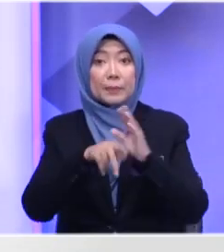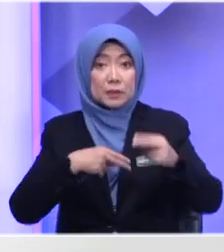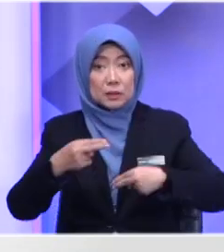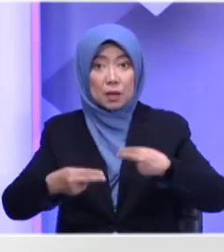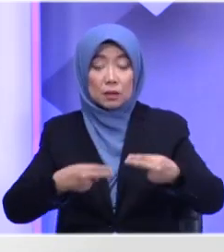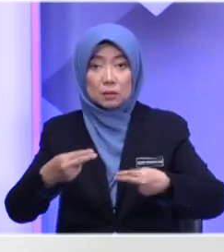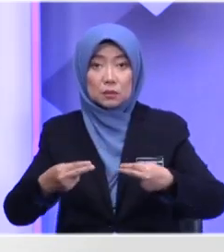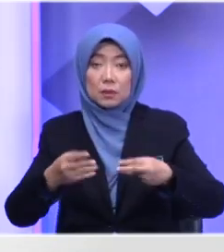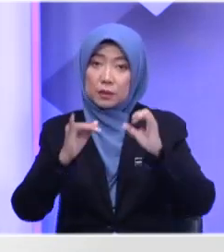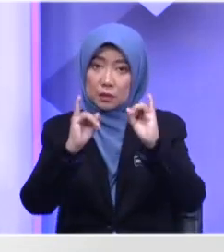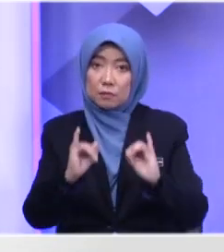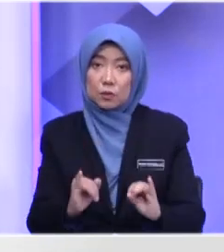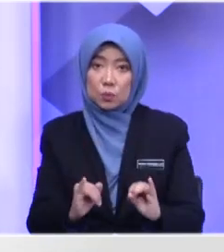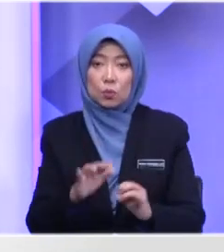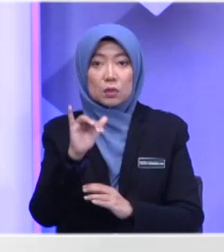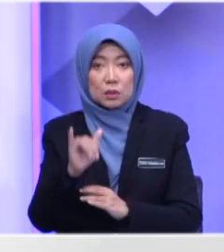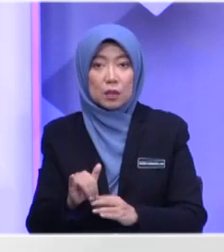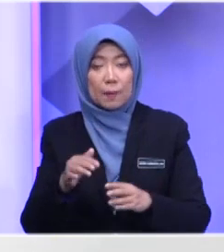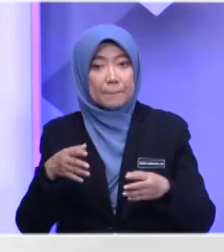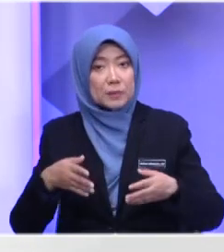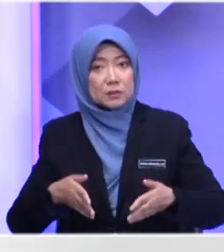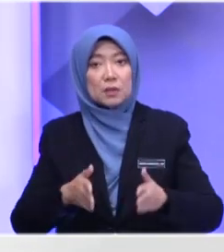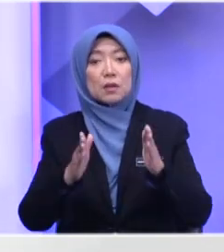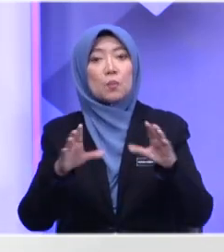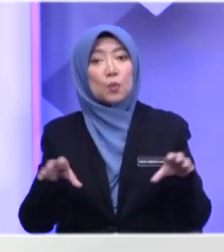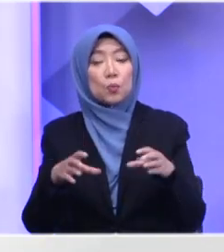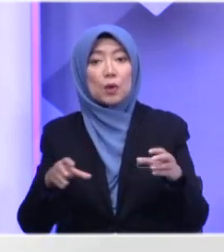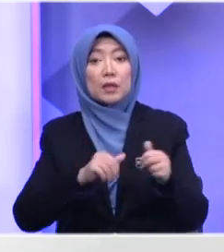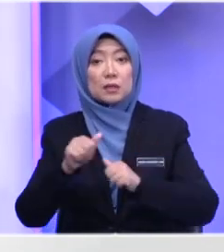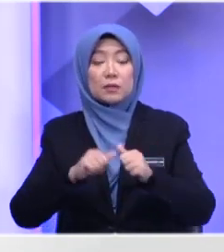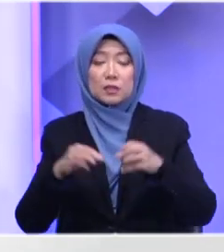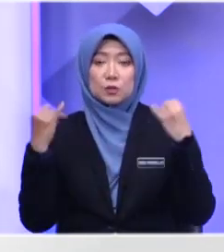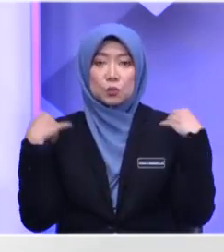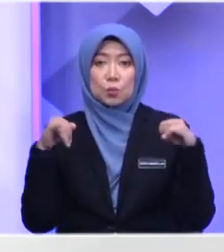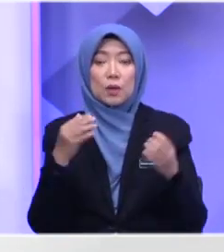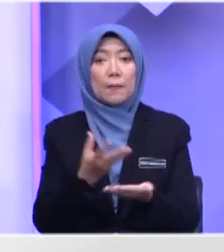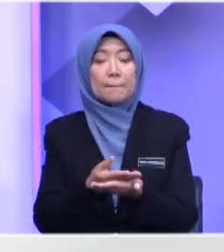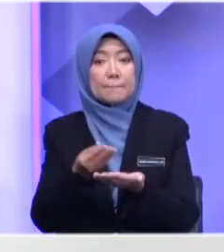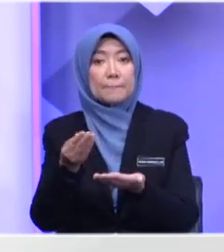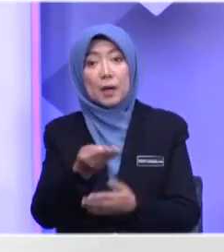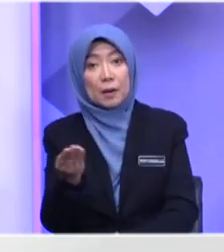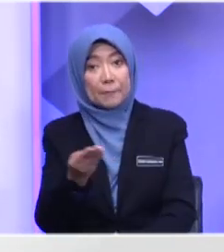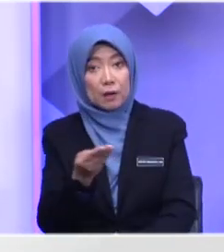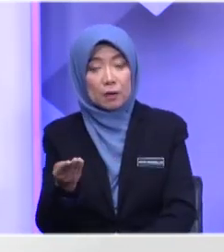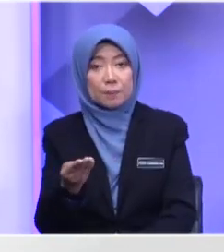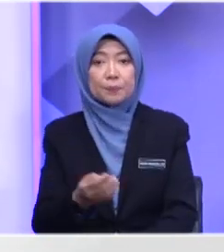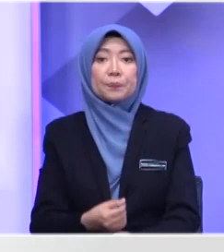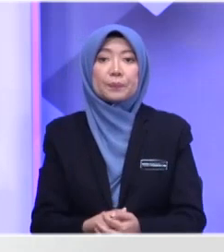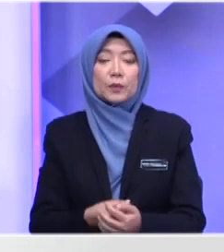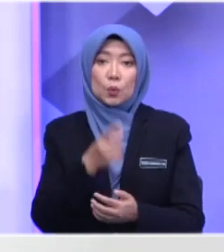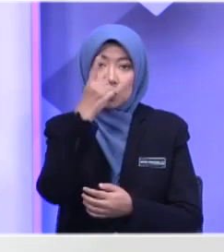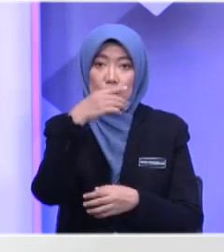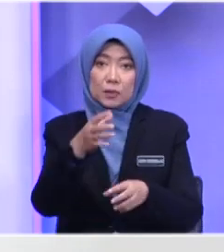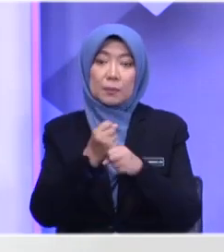Iyalah individu yang menjalankan wtb jual beli barang atau penyimak ten dengan tujuan untuk mendapatkan